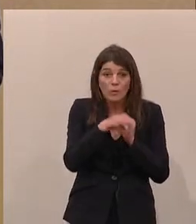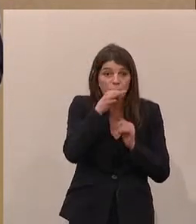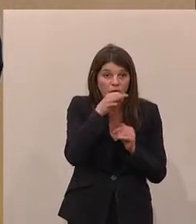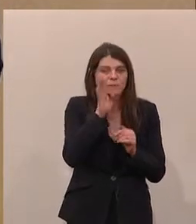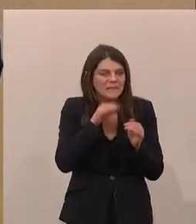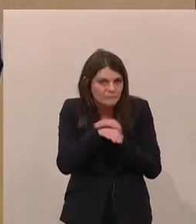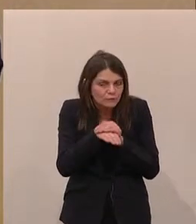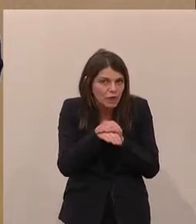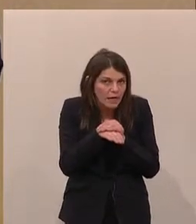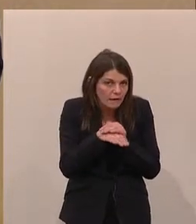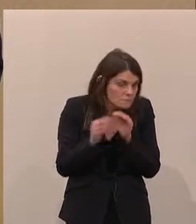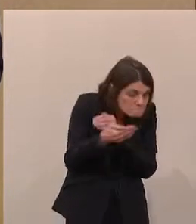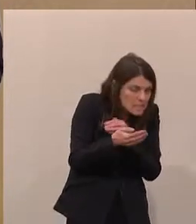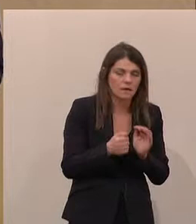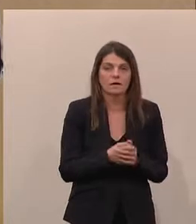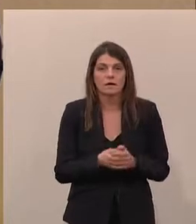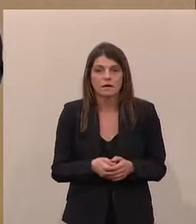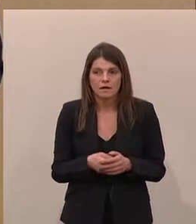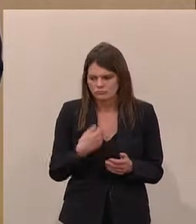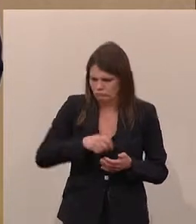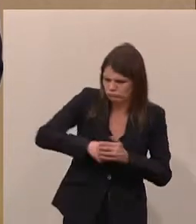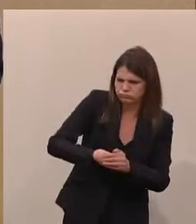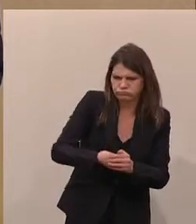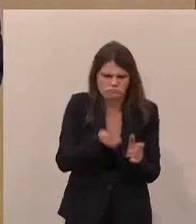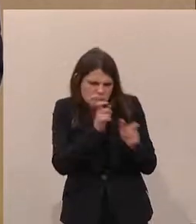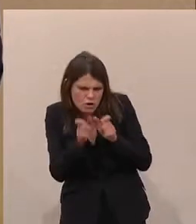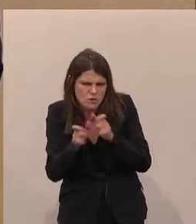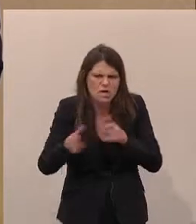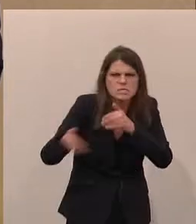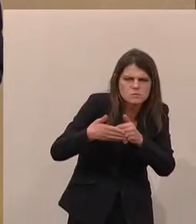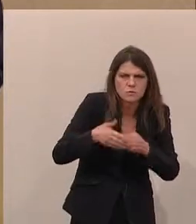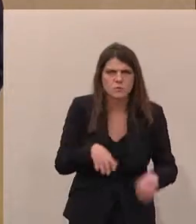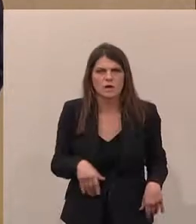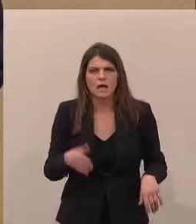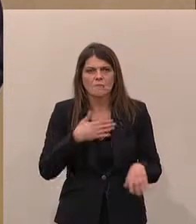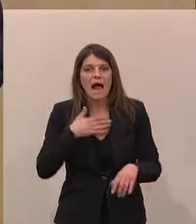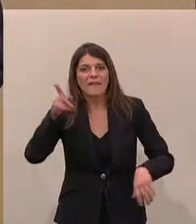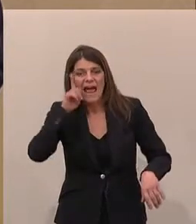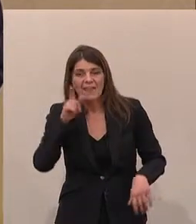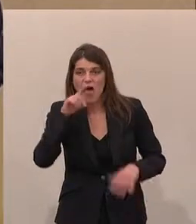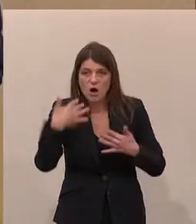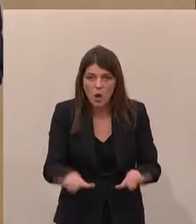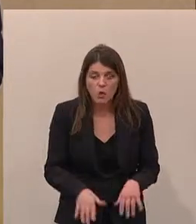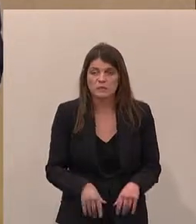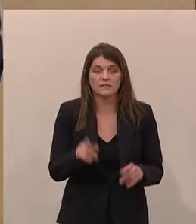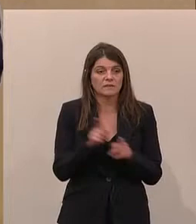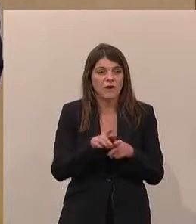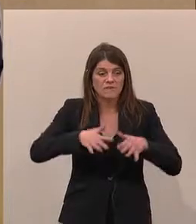ist, verstecke ich mich. Ich verriegle und blockiere Türen, stelle mein Handy lautlos, schalte